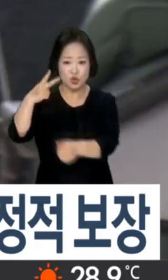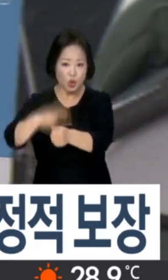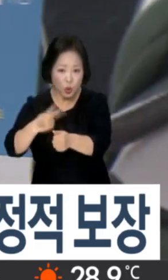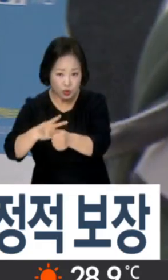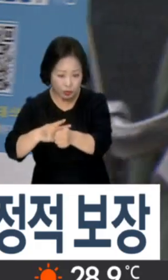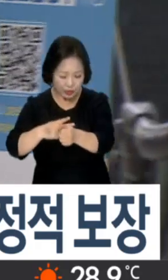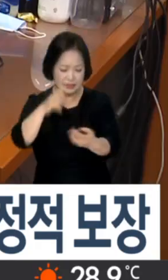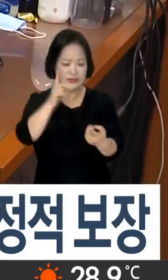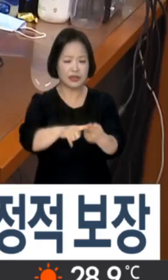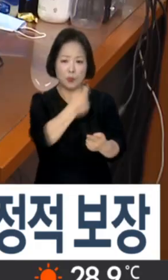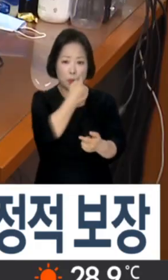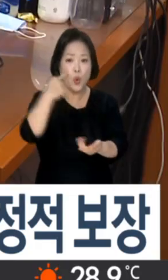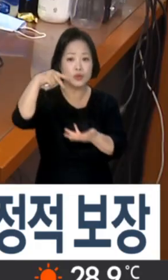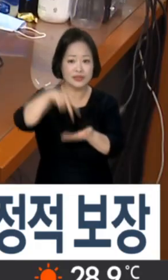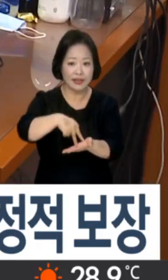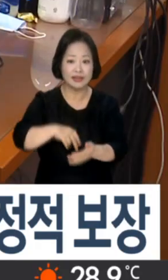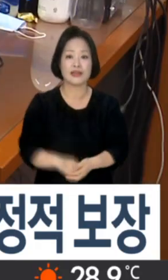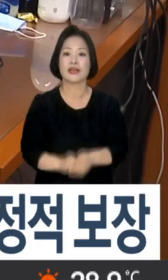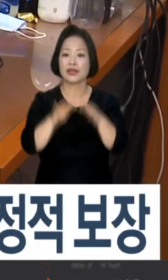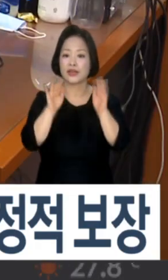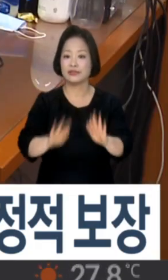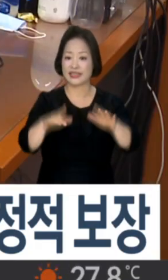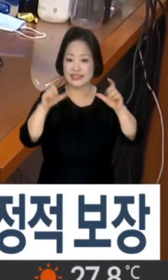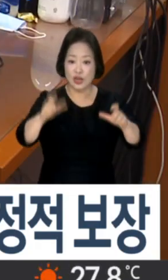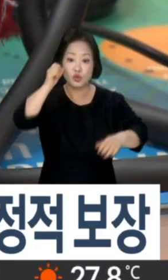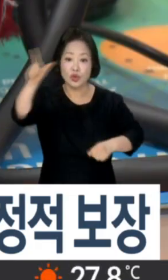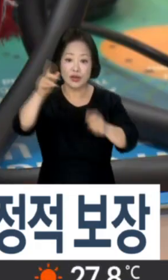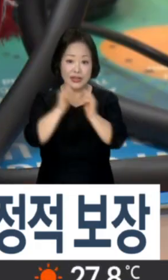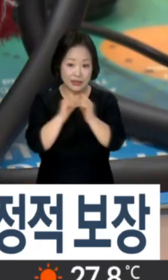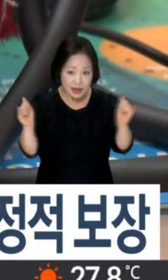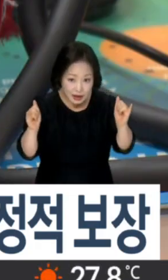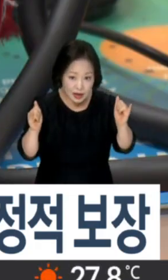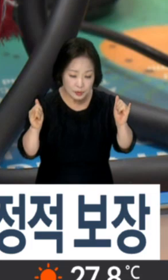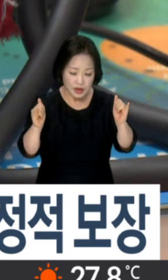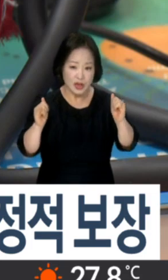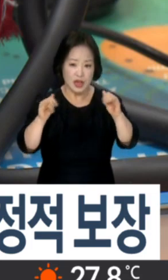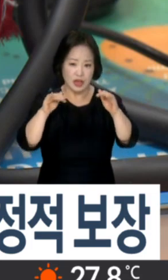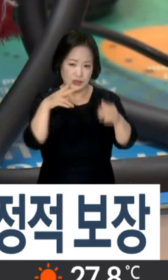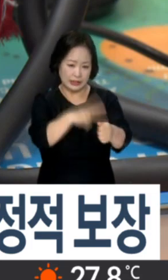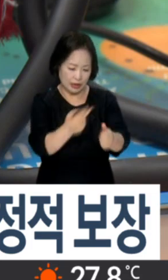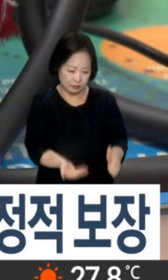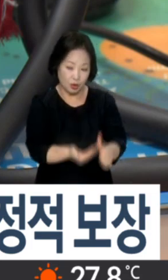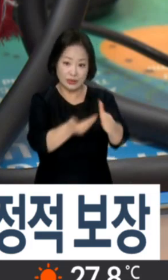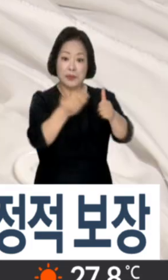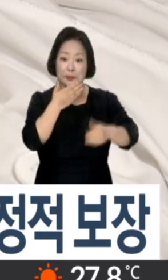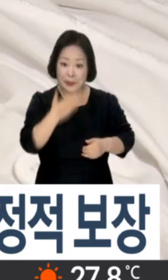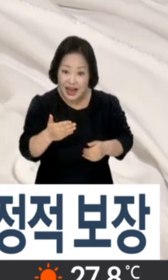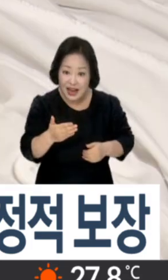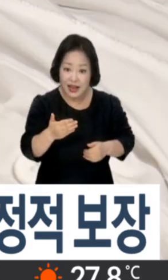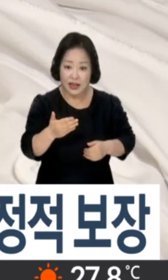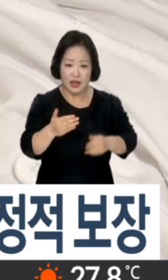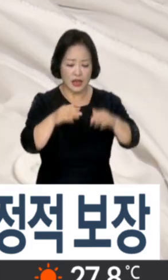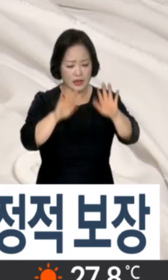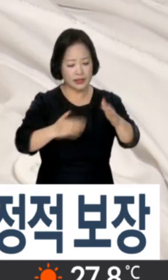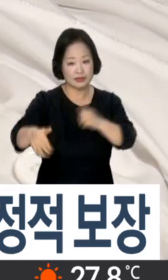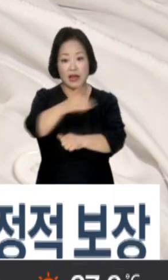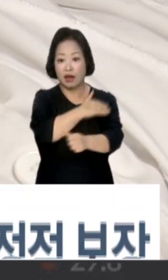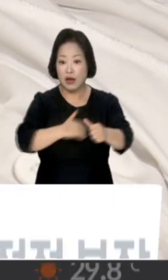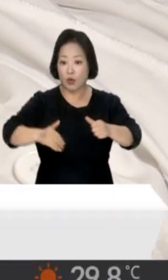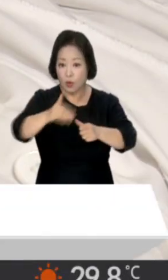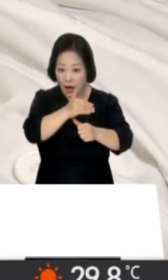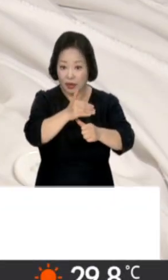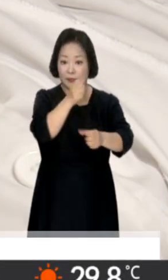등이 거론됩니다. 또 지역 인재가 지역 정주 의사로 성장할 수 있도록 선순환 체계를 확립하는 데 목표를